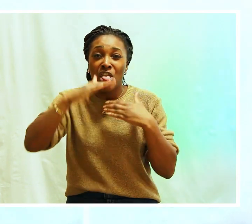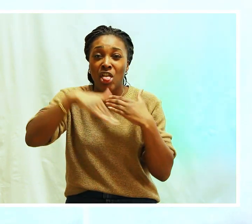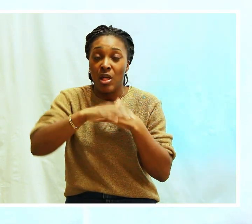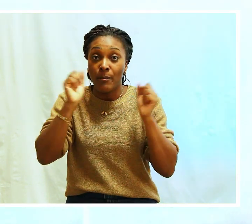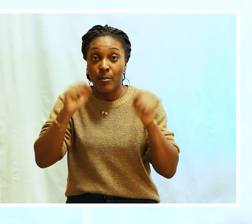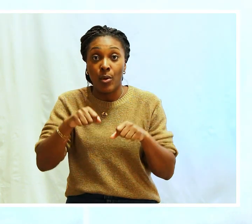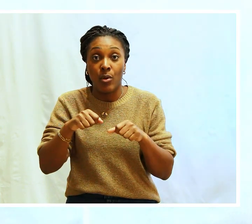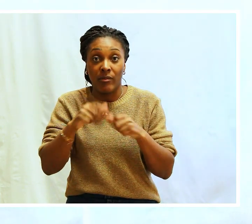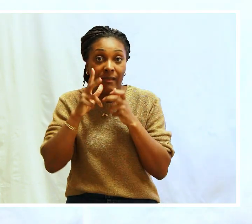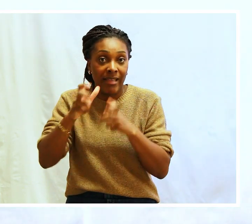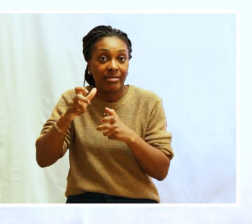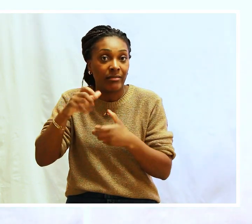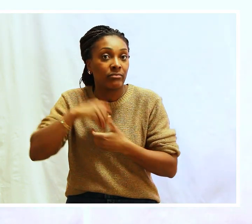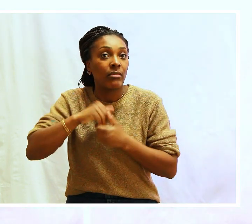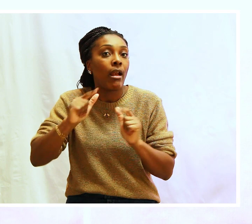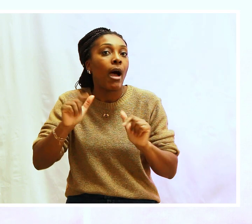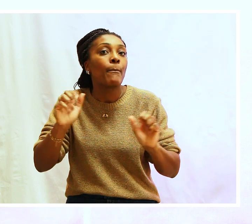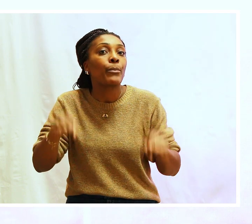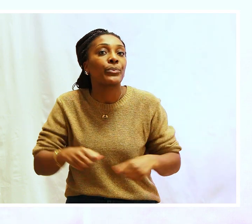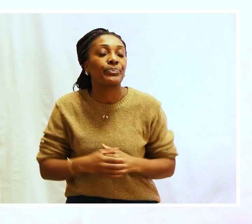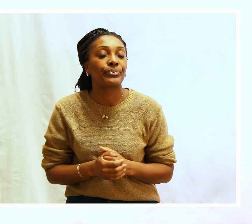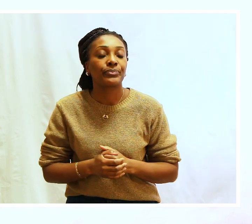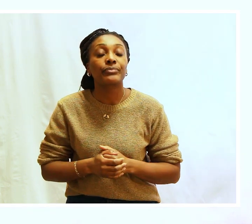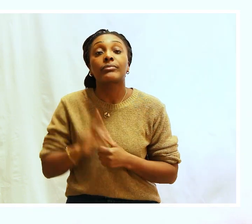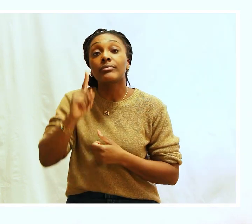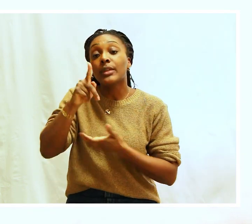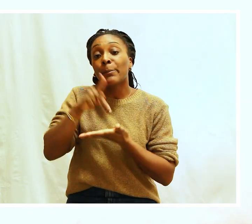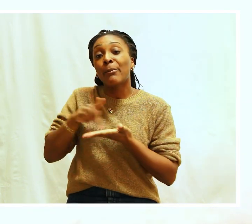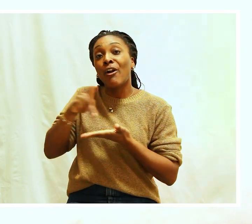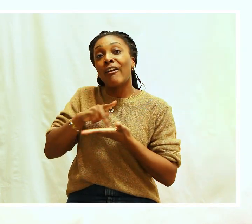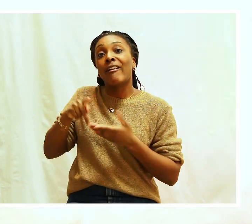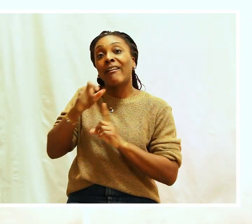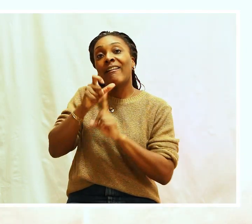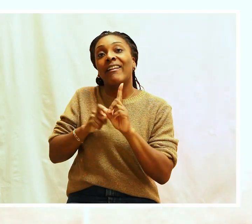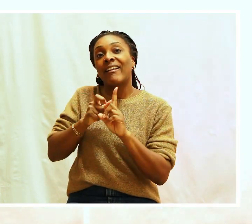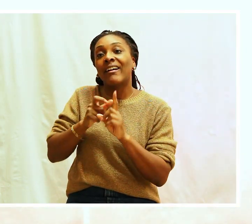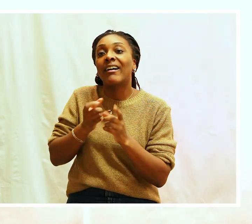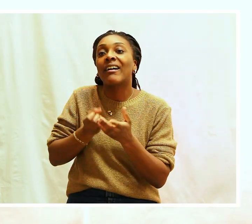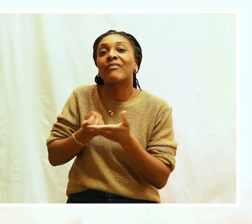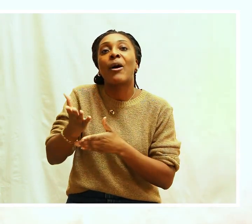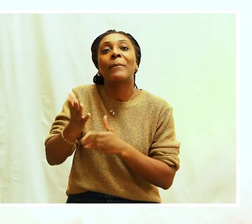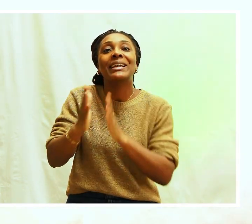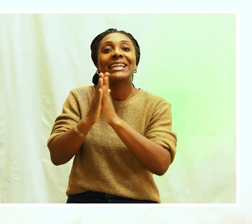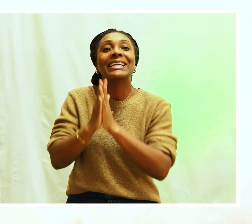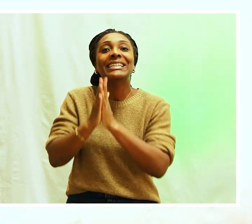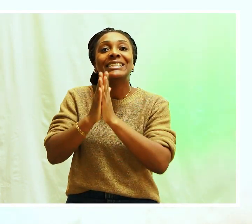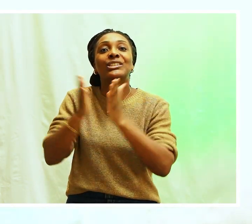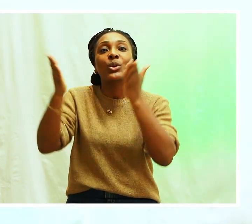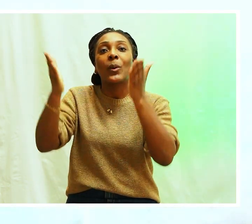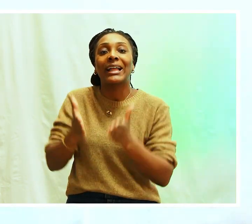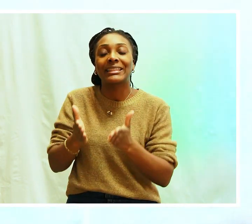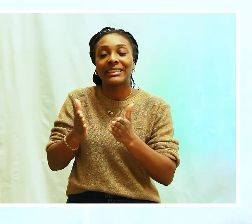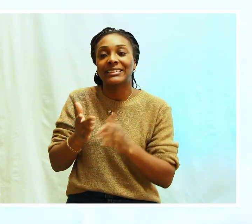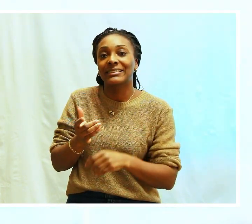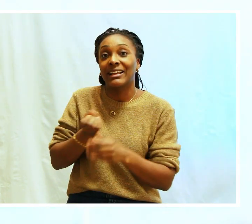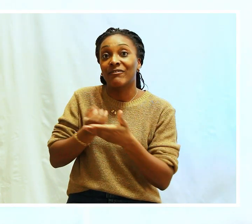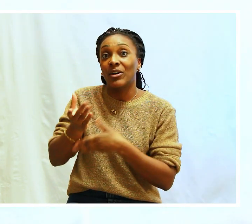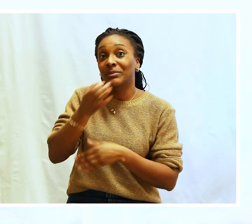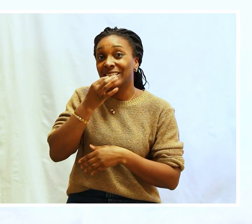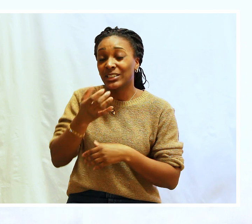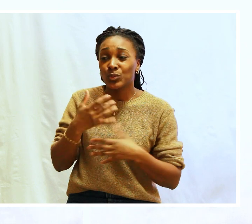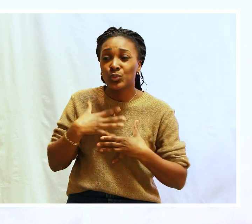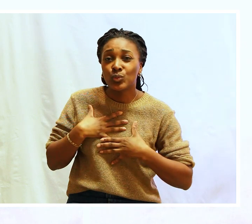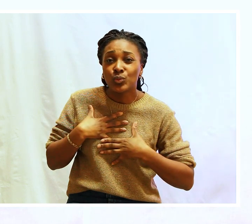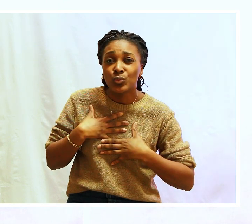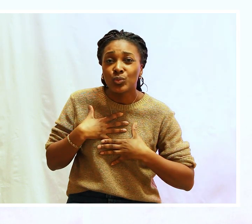mal. C'est ce que va dire Paul quand il va s'adresser à l'église de Corinthe. 2 Corinthiens 12, 20, il dit « Je